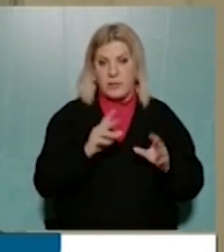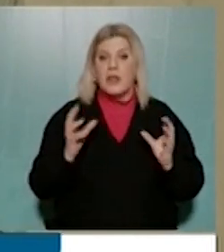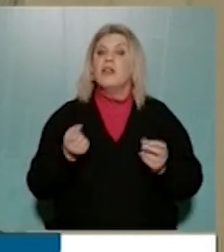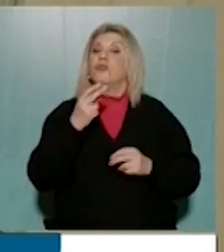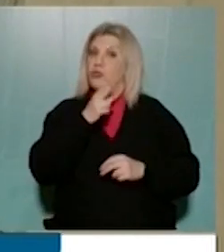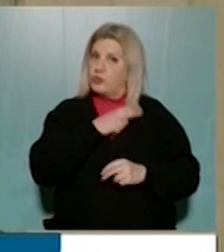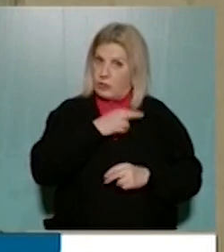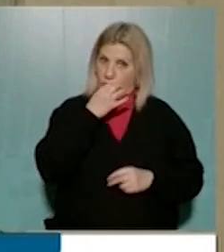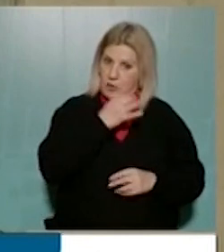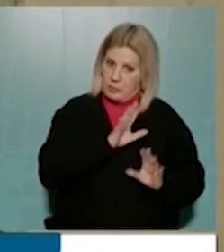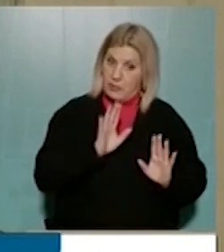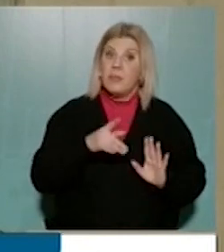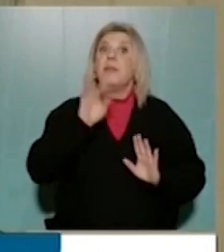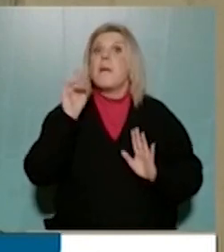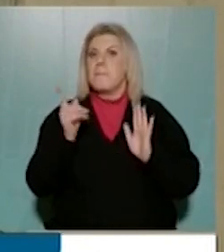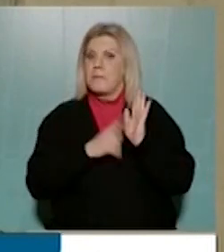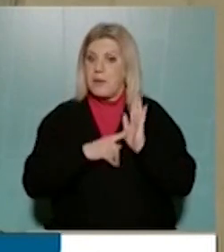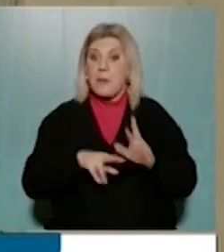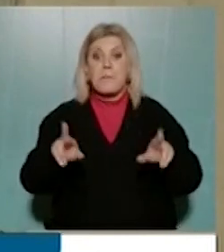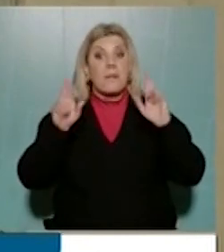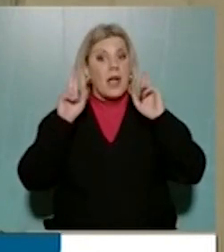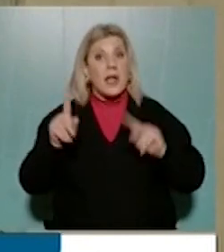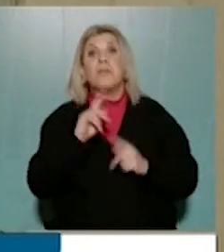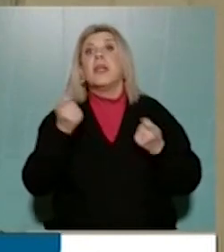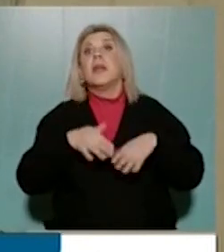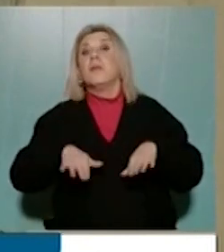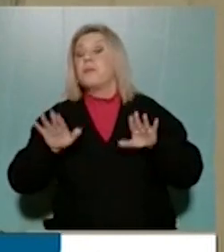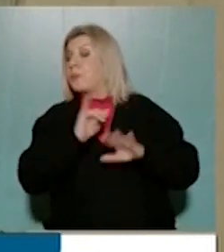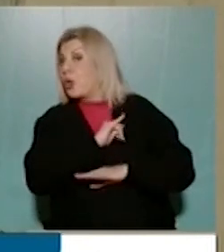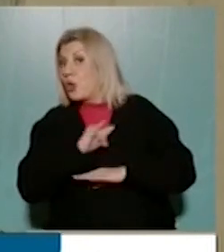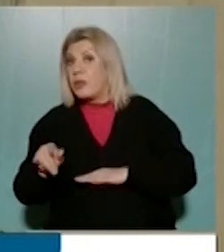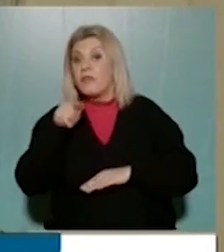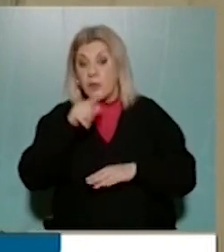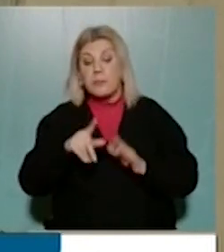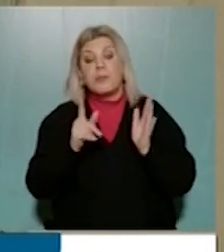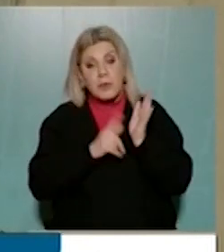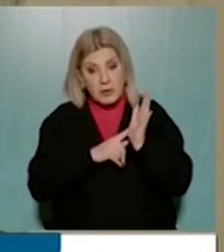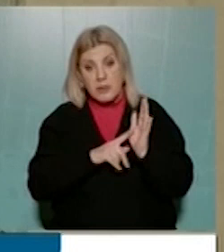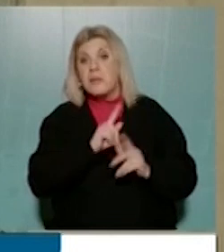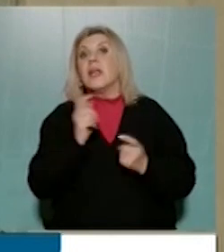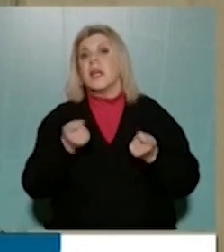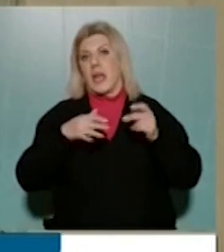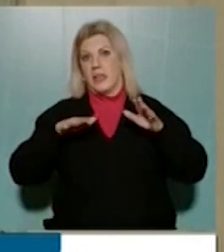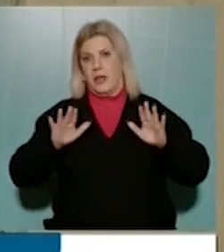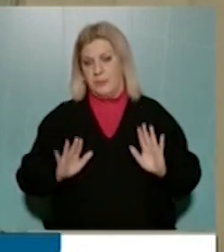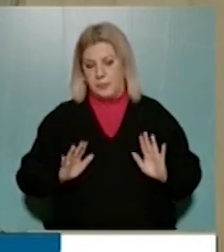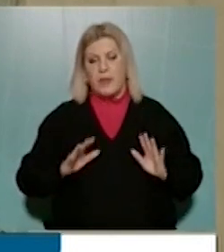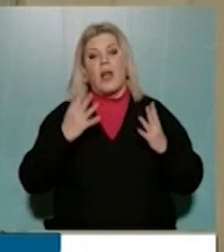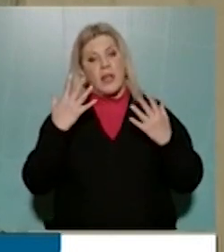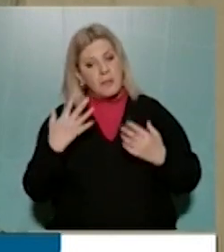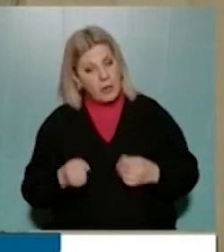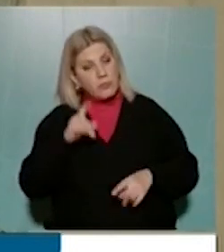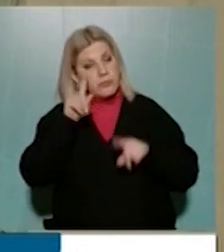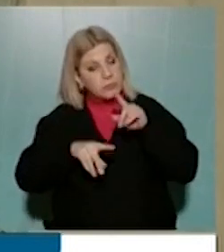αυτά σωστά δεν πρέπει και μακάρι να μη γίνει και ποτέ και μακάρι να γίνουν όλα αυτά πρέπει για να μη γίνεται αλλά υπάρχουν πάρα